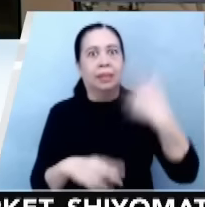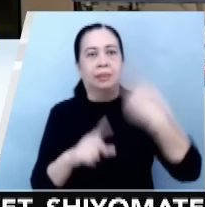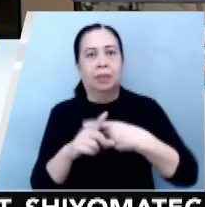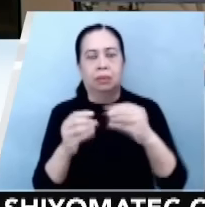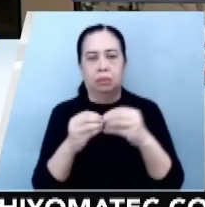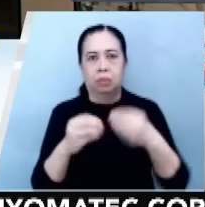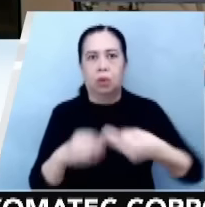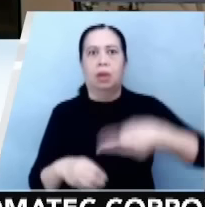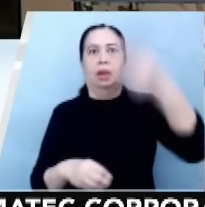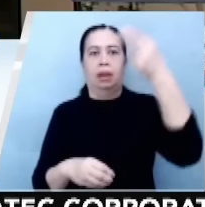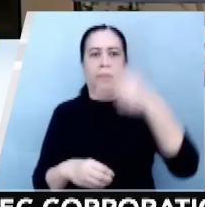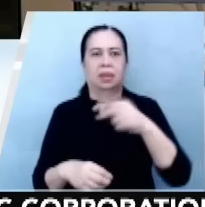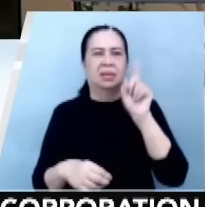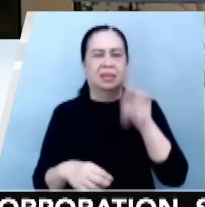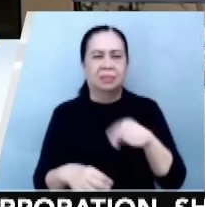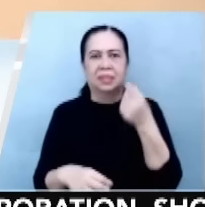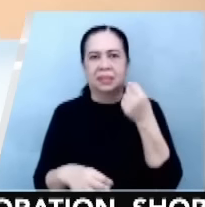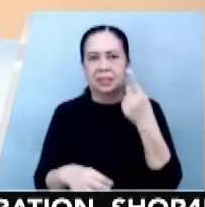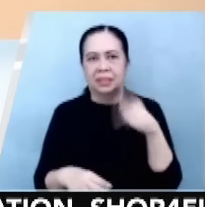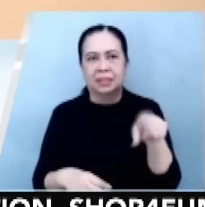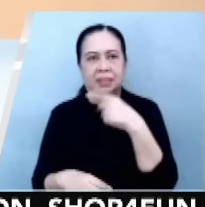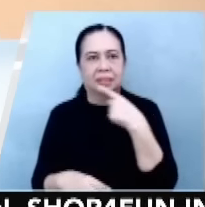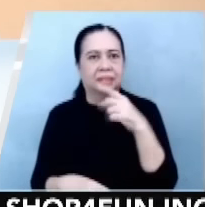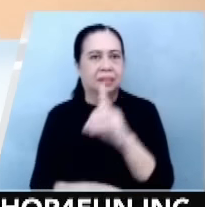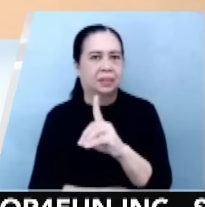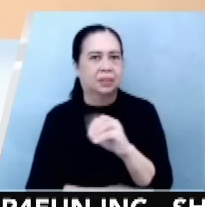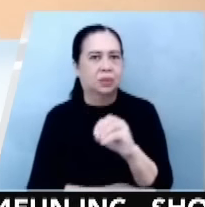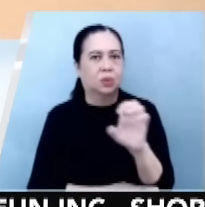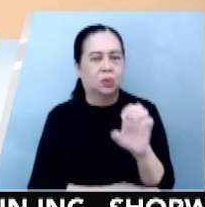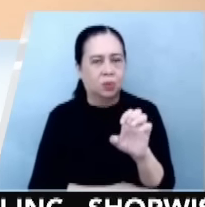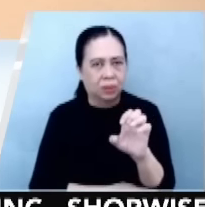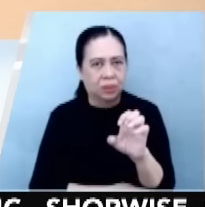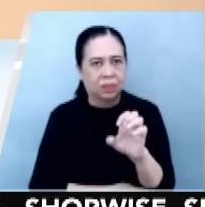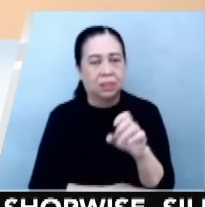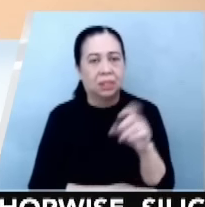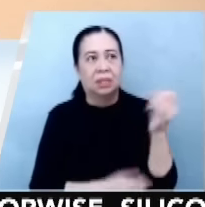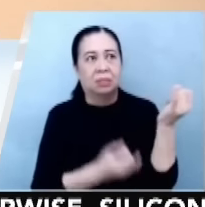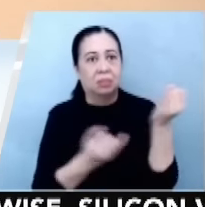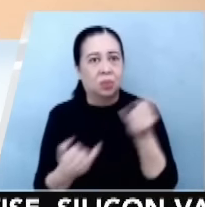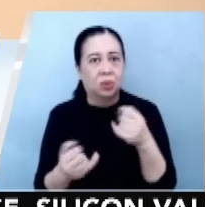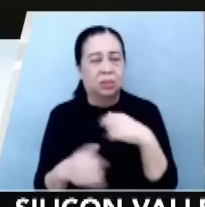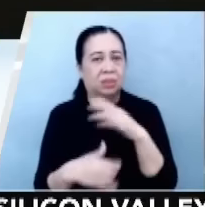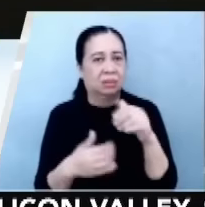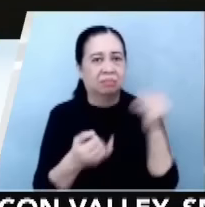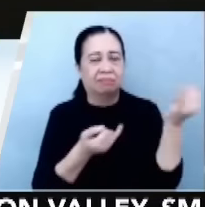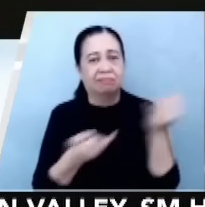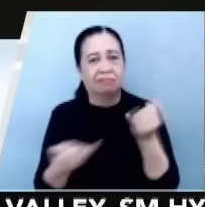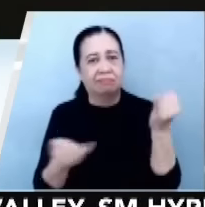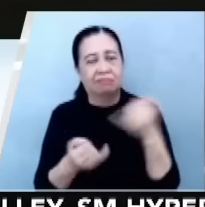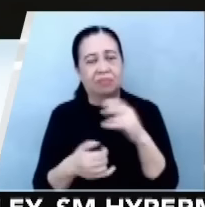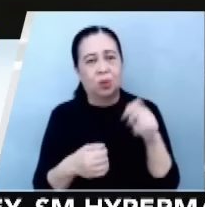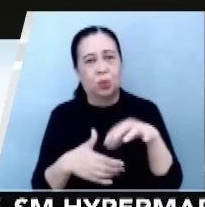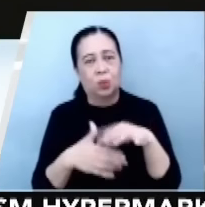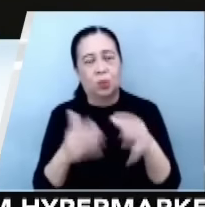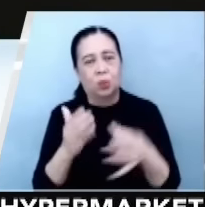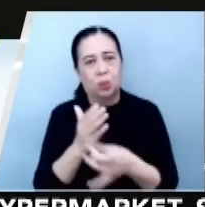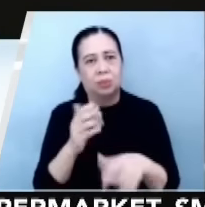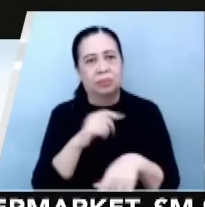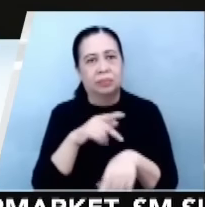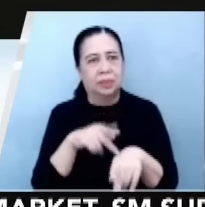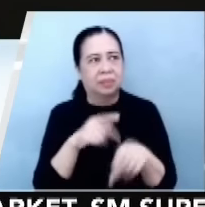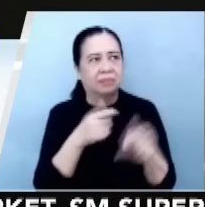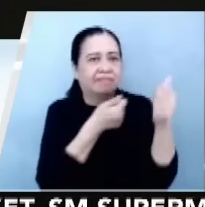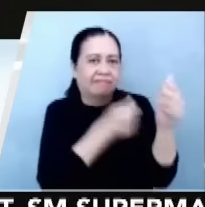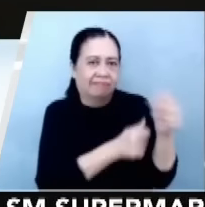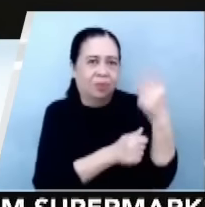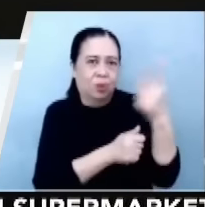dapat daw maintindihan, sabi ng Department of Energy, net importer o lahat ng langis inaangkat ng Pilipinas. Kaya susunod lang ito sa dinidiktang presyo